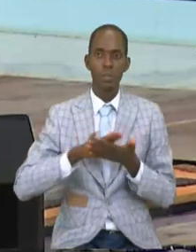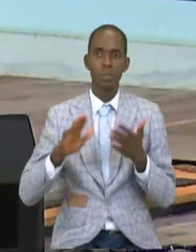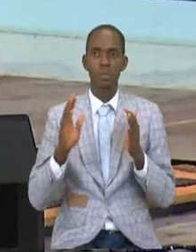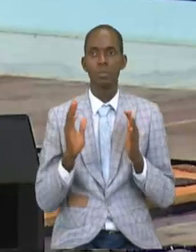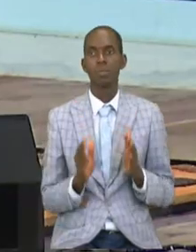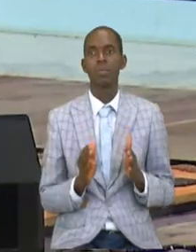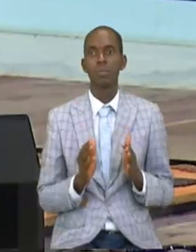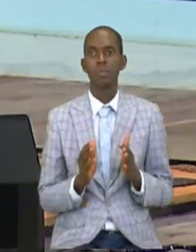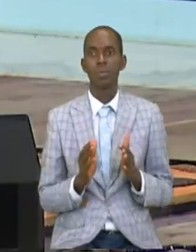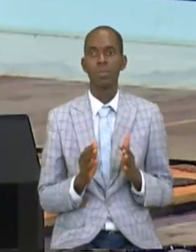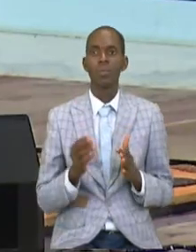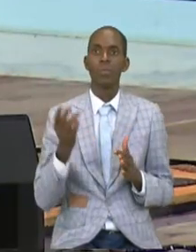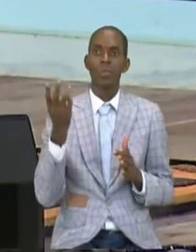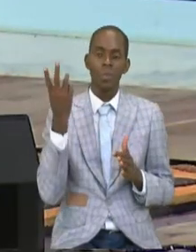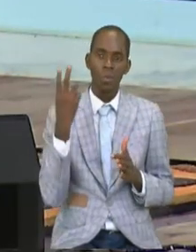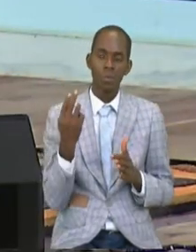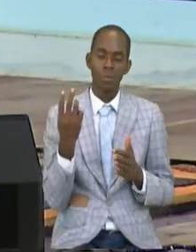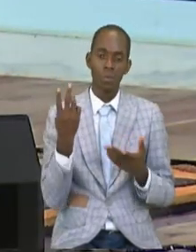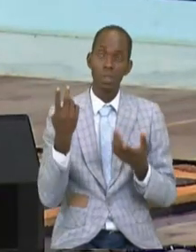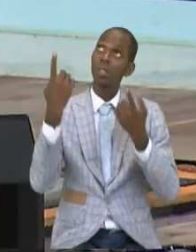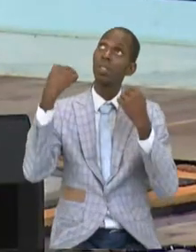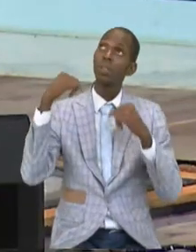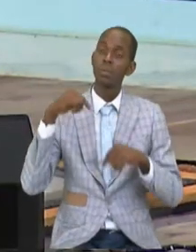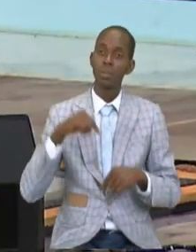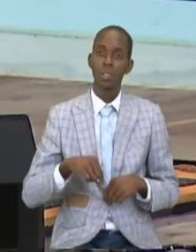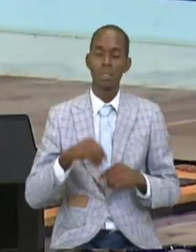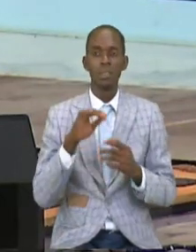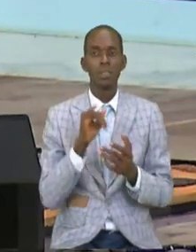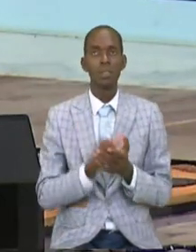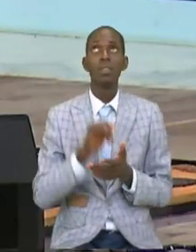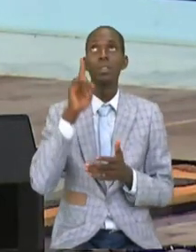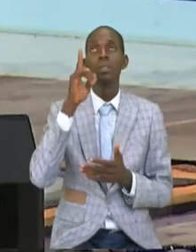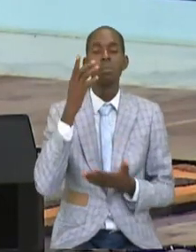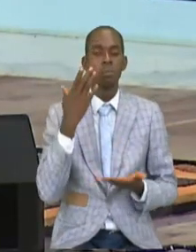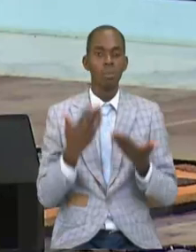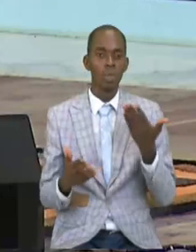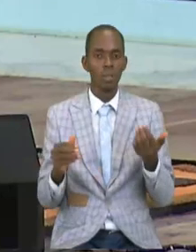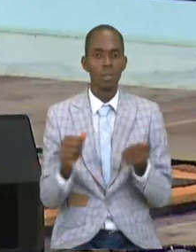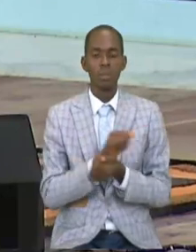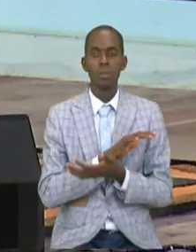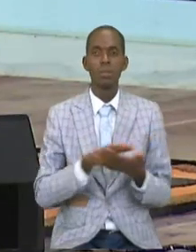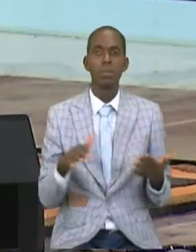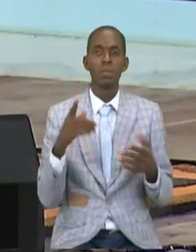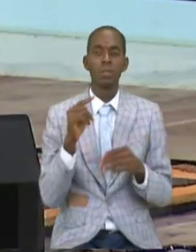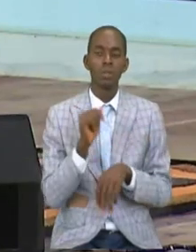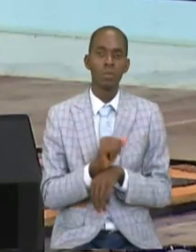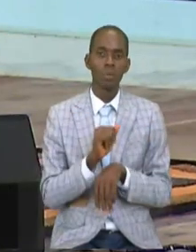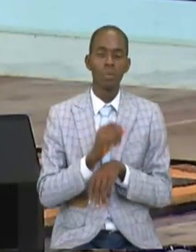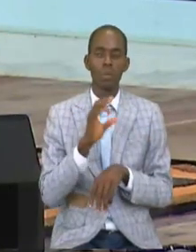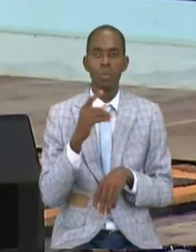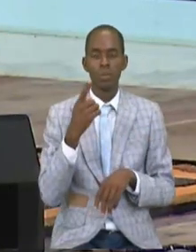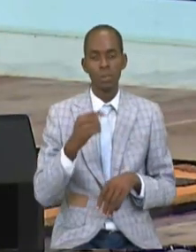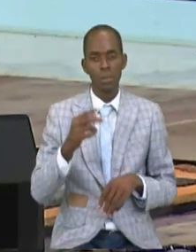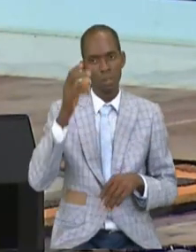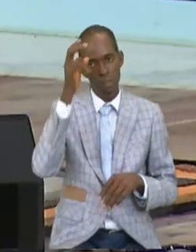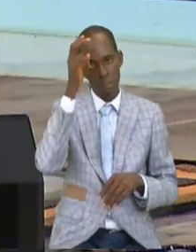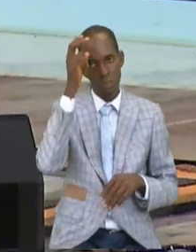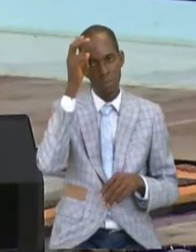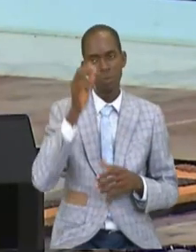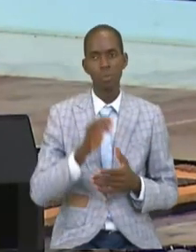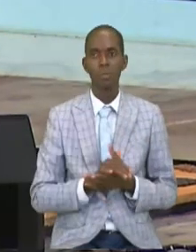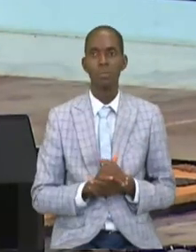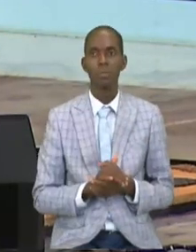notre sanctificateur a paru afin de détruire les